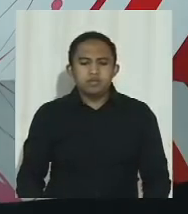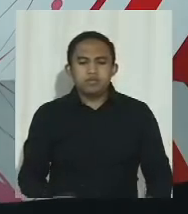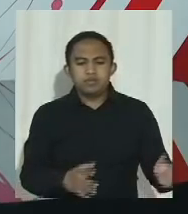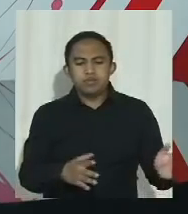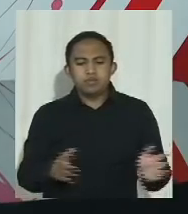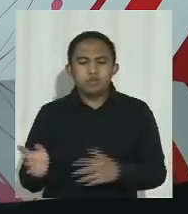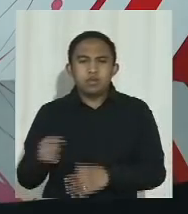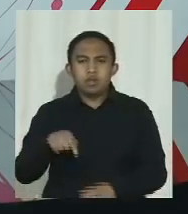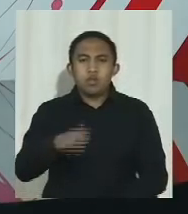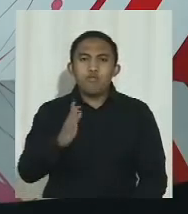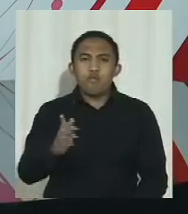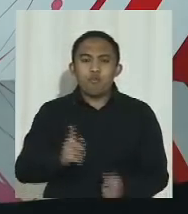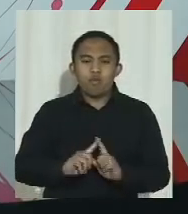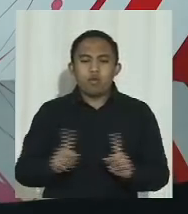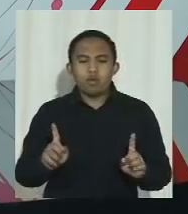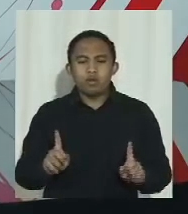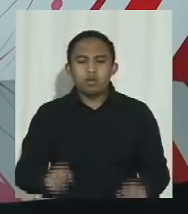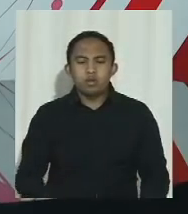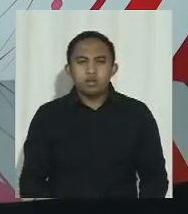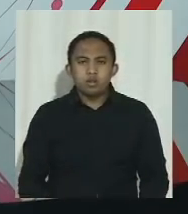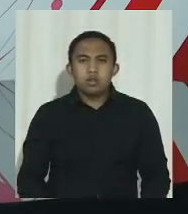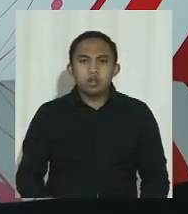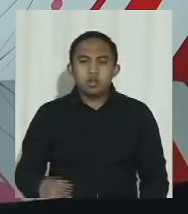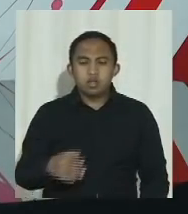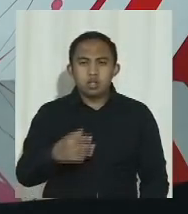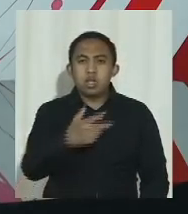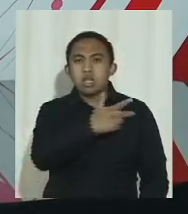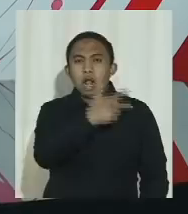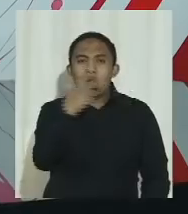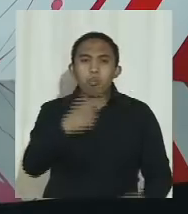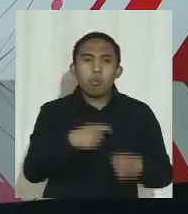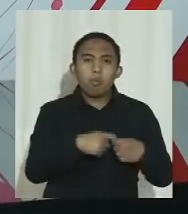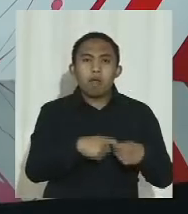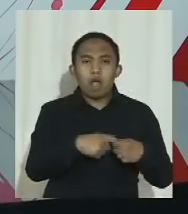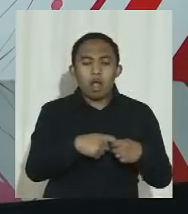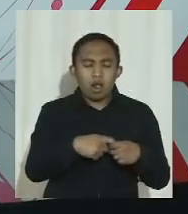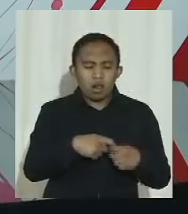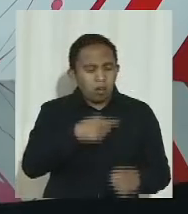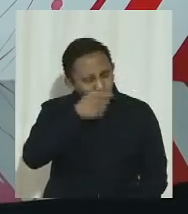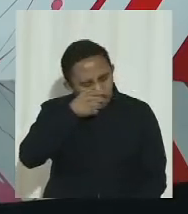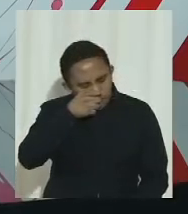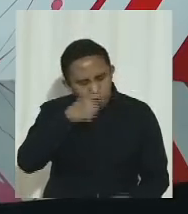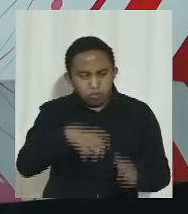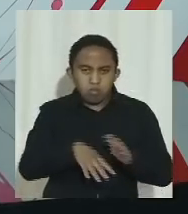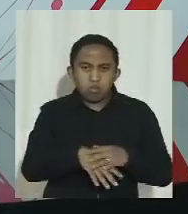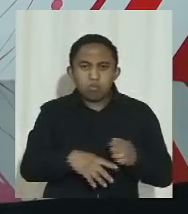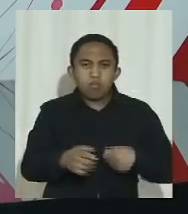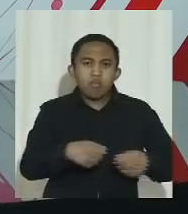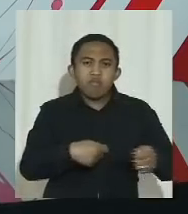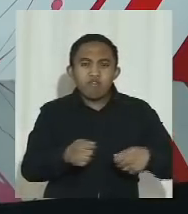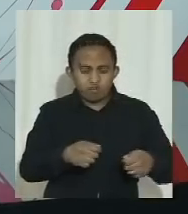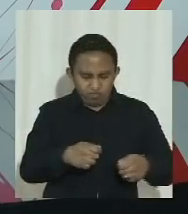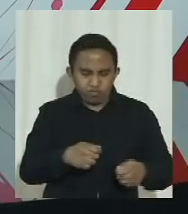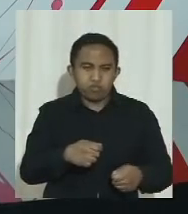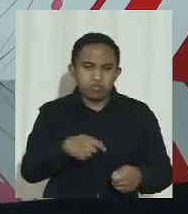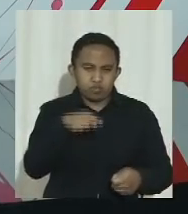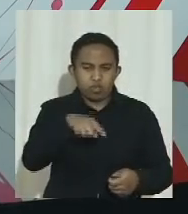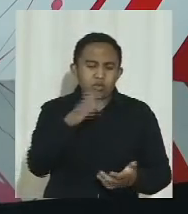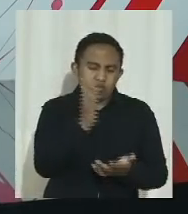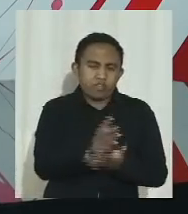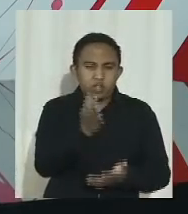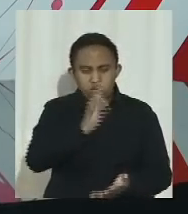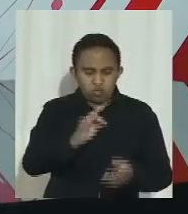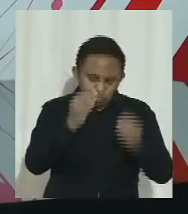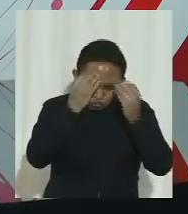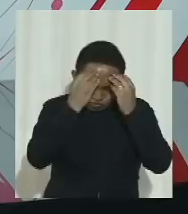Lafim-baovao hafa, 30 mianadà ireo mpanaramaso ny raharaha ara-barotra vao nahavita fianianana ny tolakandro teo